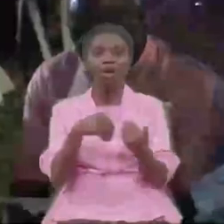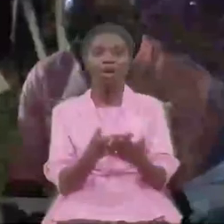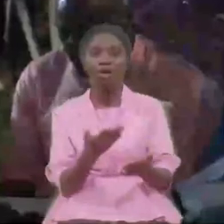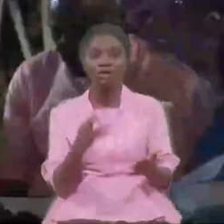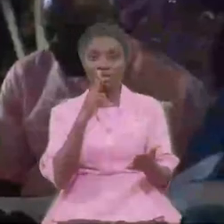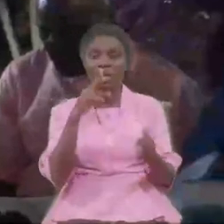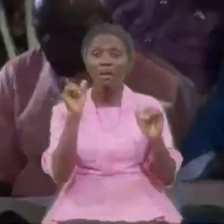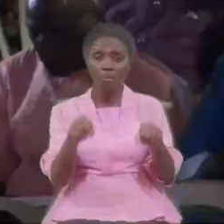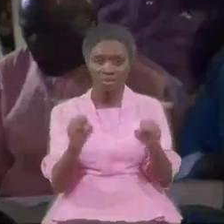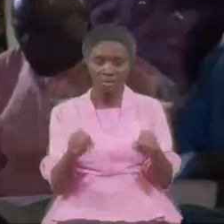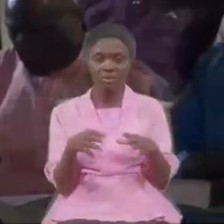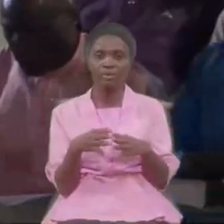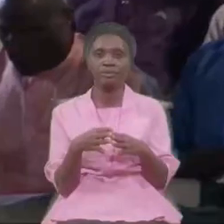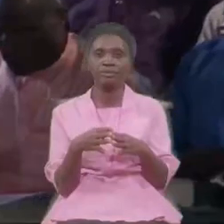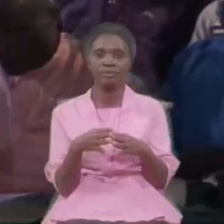est possible.